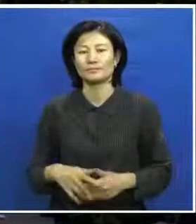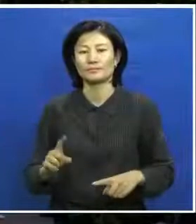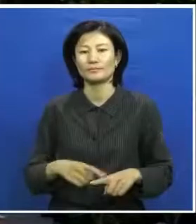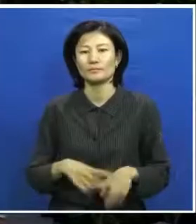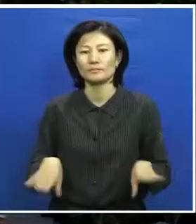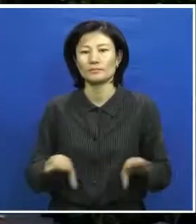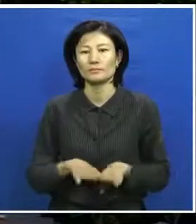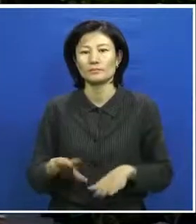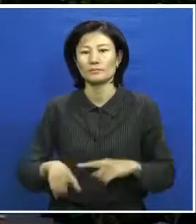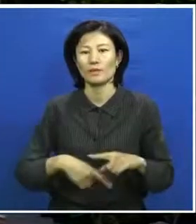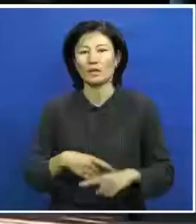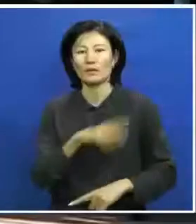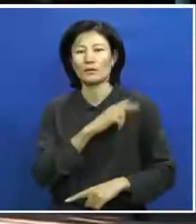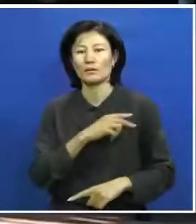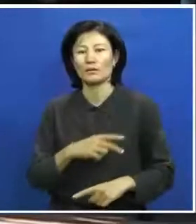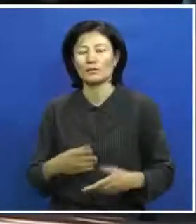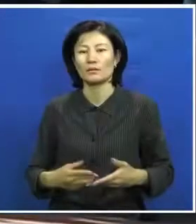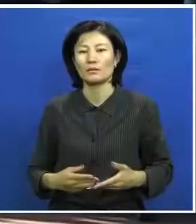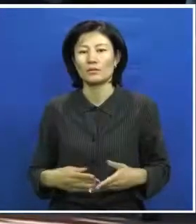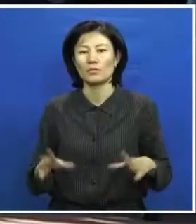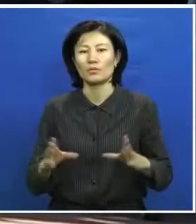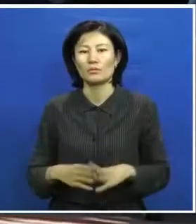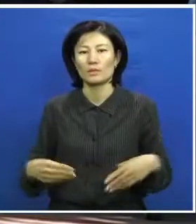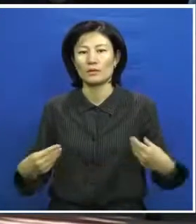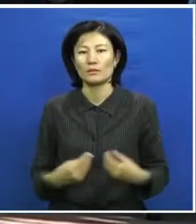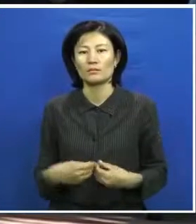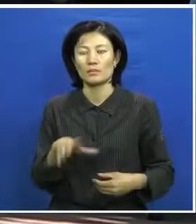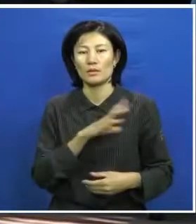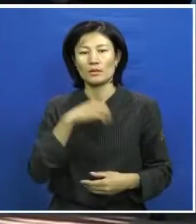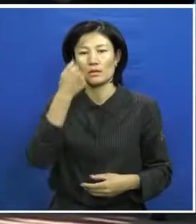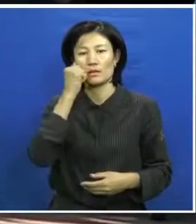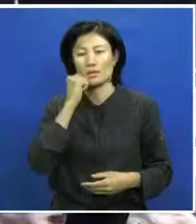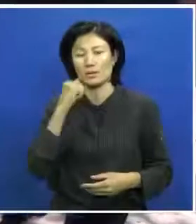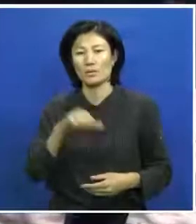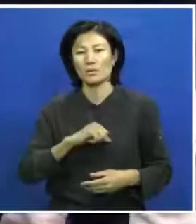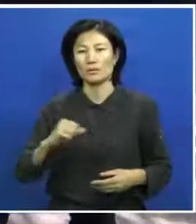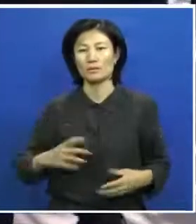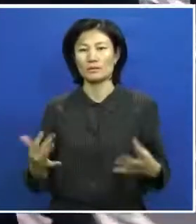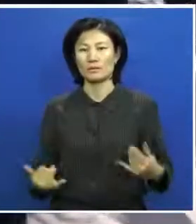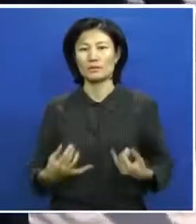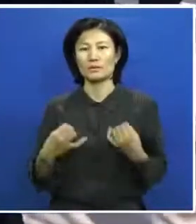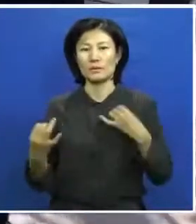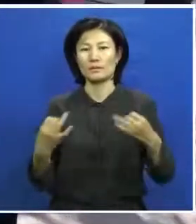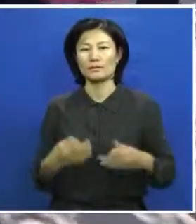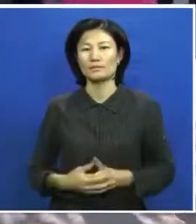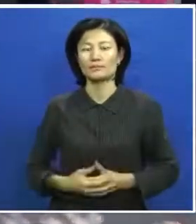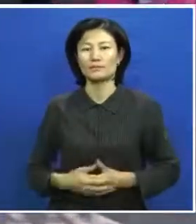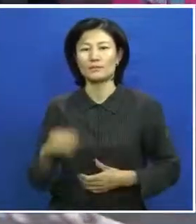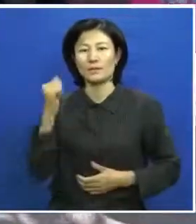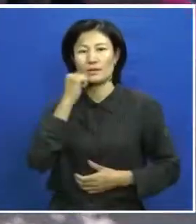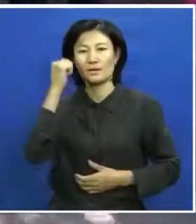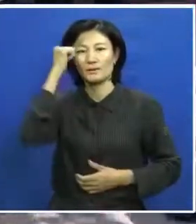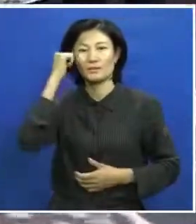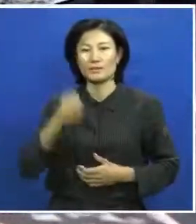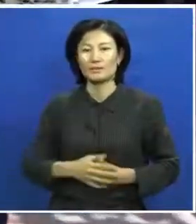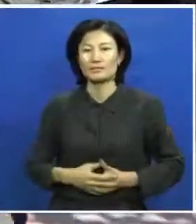Мұрат Әйтенов тыл ардагері Нина Лычагинаның отбасында болып, ардагер әжеге жылы лебізін білдірді. Спасибо. Рахмет,